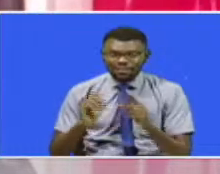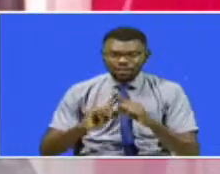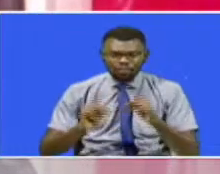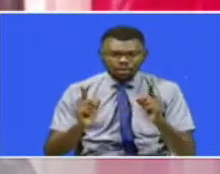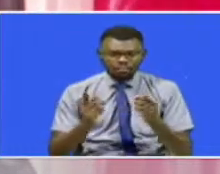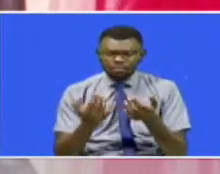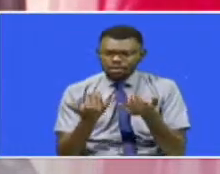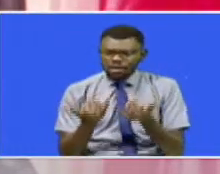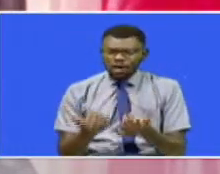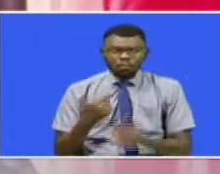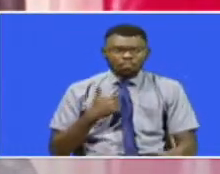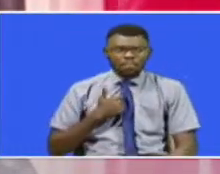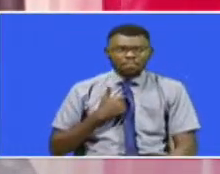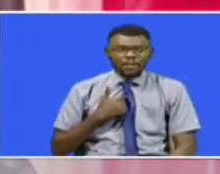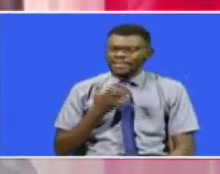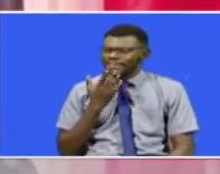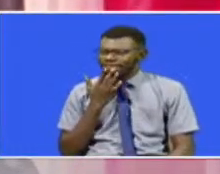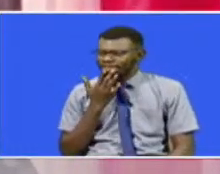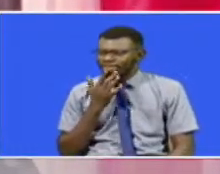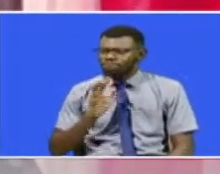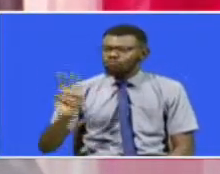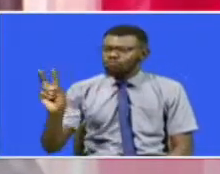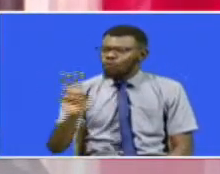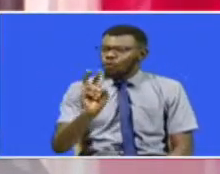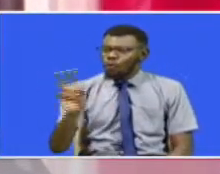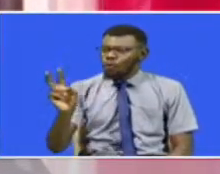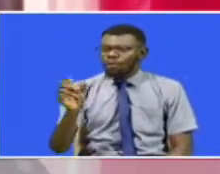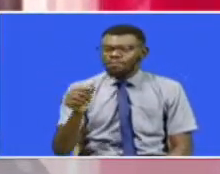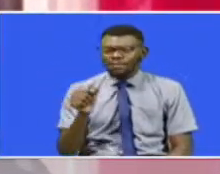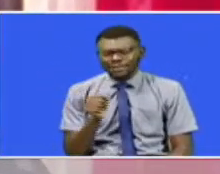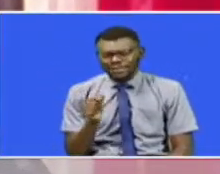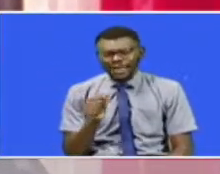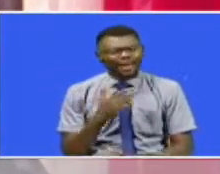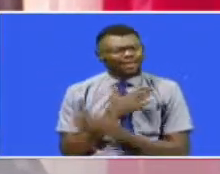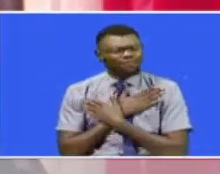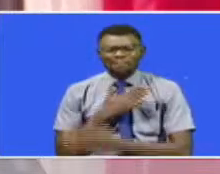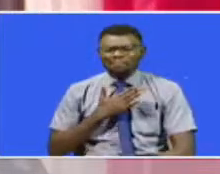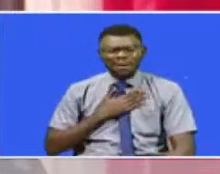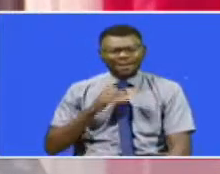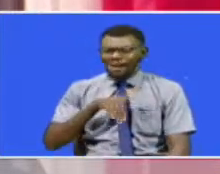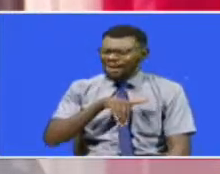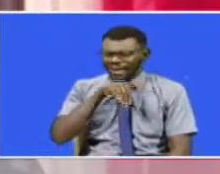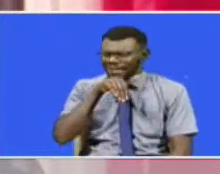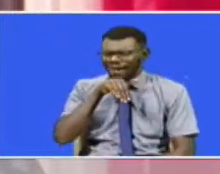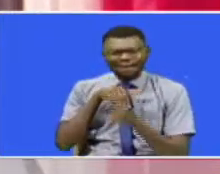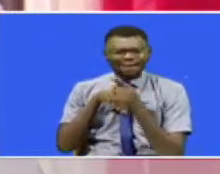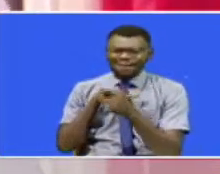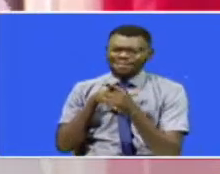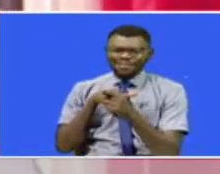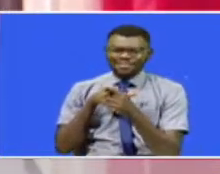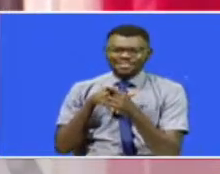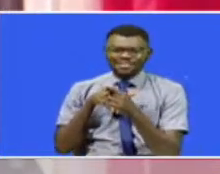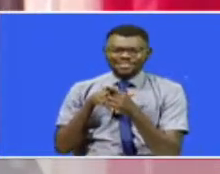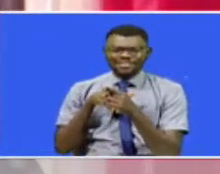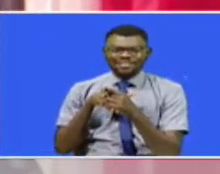Wakati sasa nilienda kutafuta hata huyu mwingine anaitwa mzee wangu Raila Amolo Odinga,